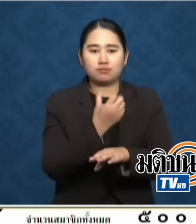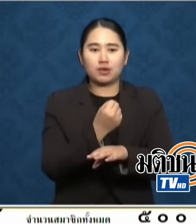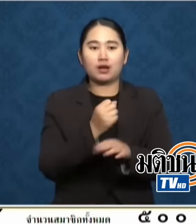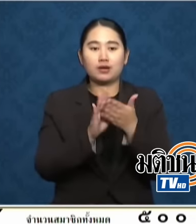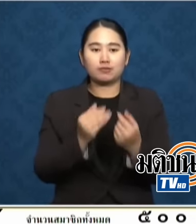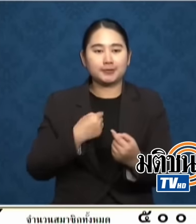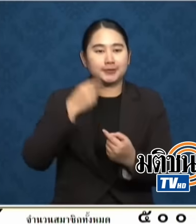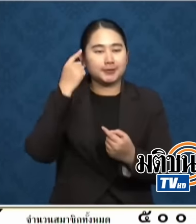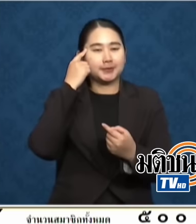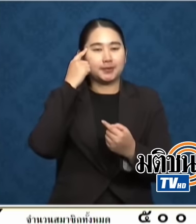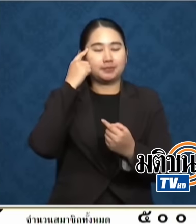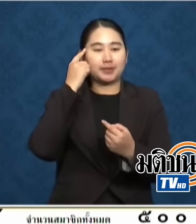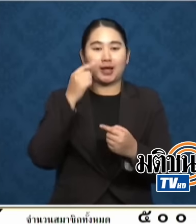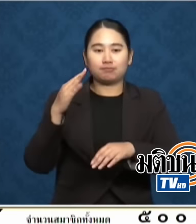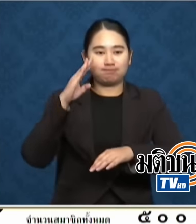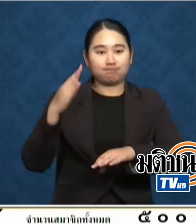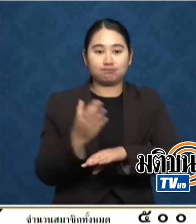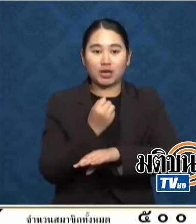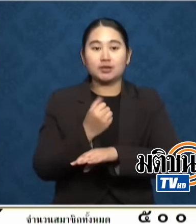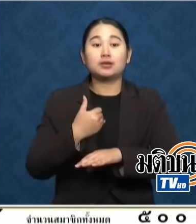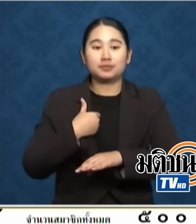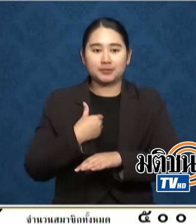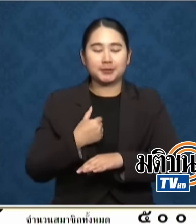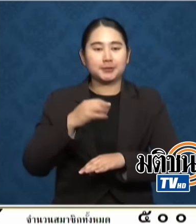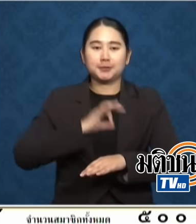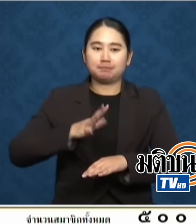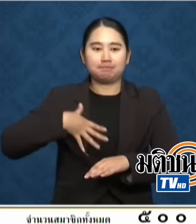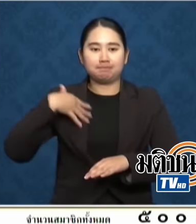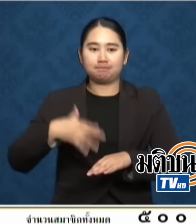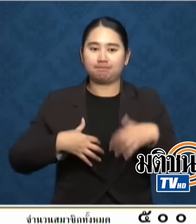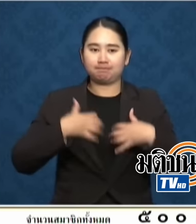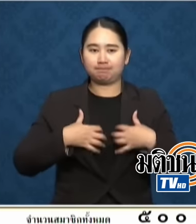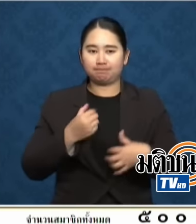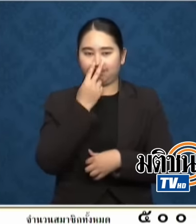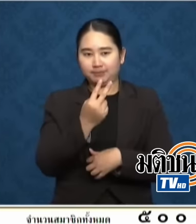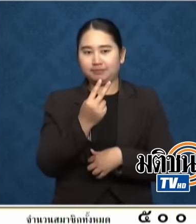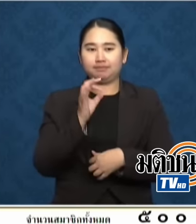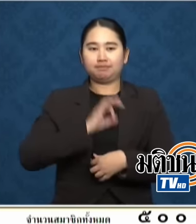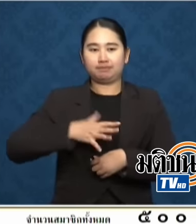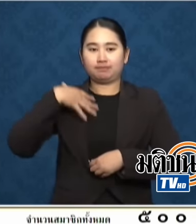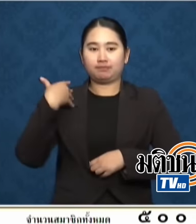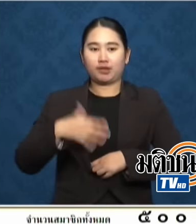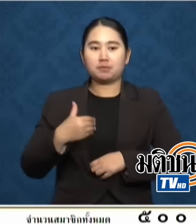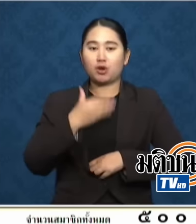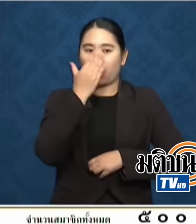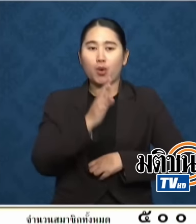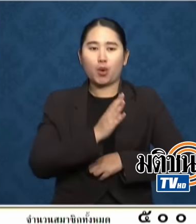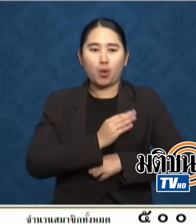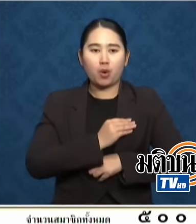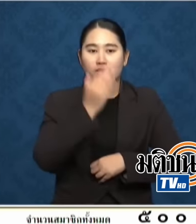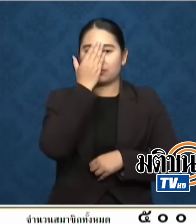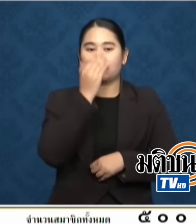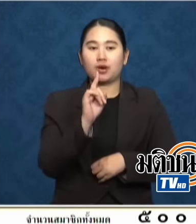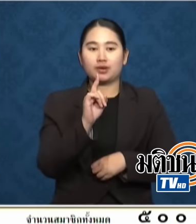บบความคิดแบบเผด็จการเนี่ยเขาก็ไม่พอใจเขาไม่ต้องการเขา กรงกลัวมากเพราะอะไรเพ